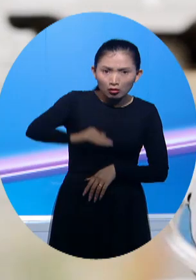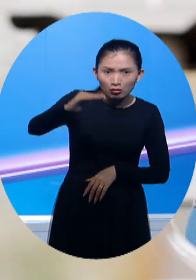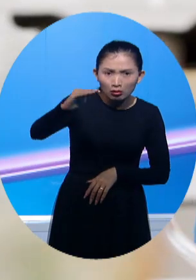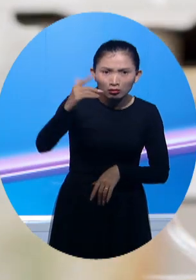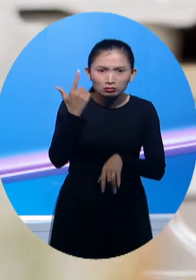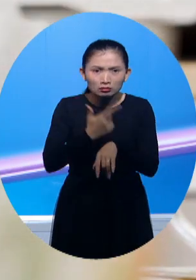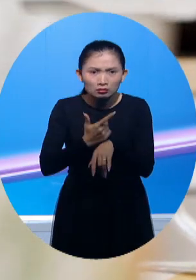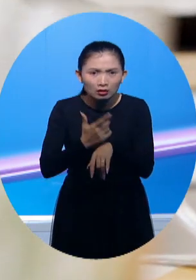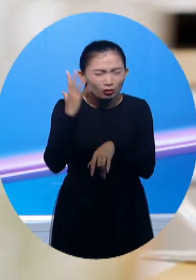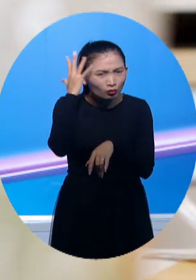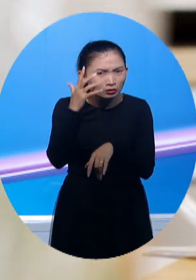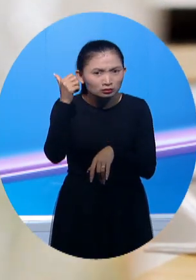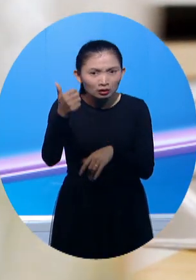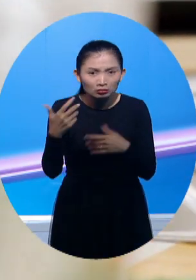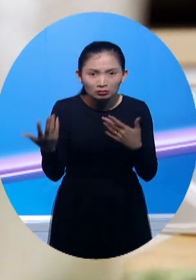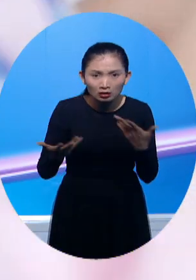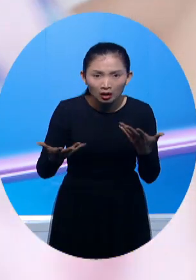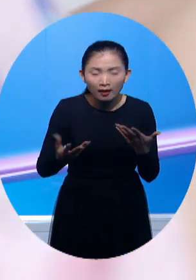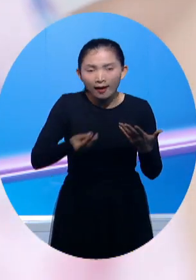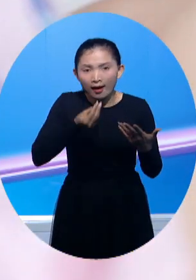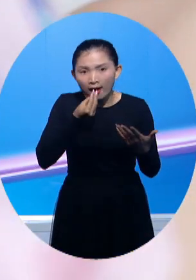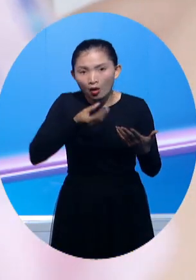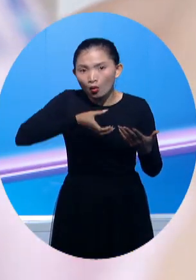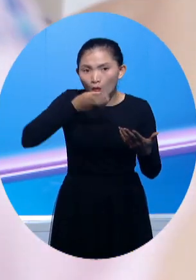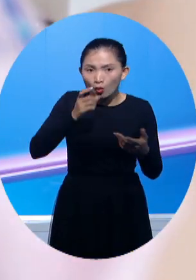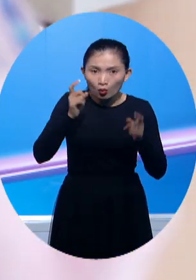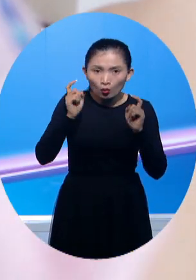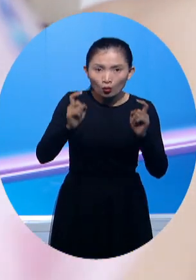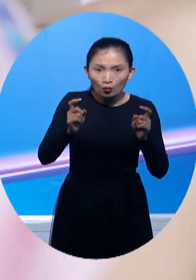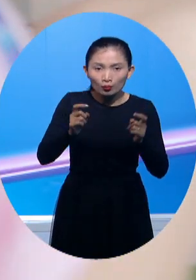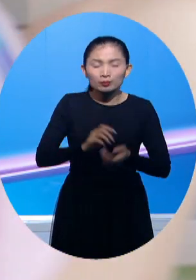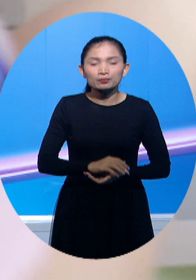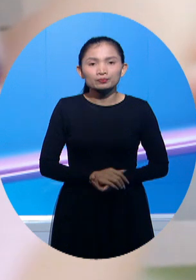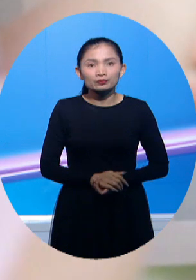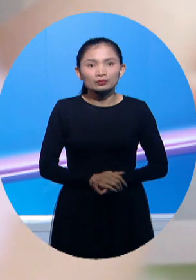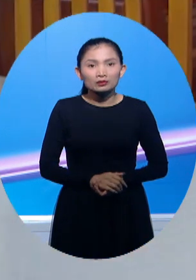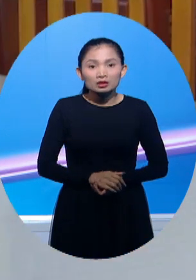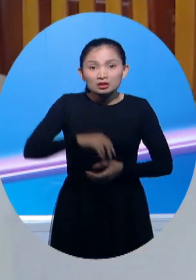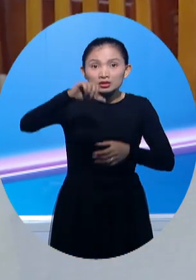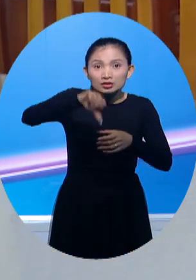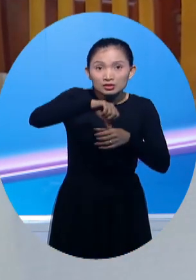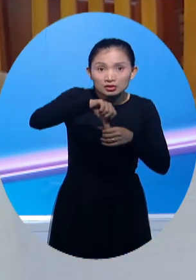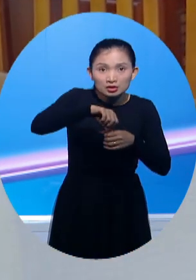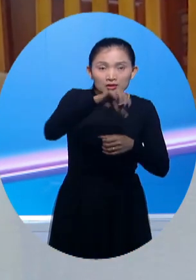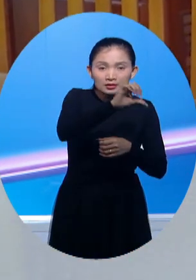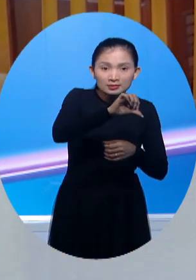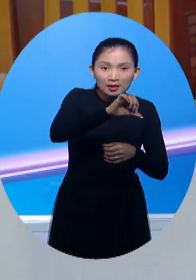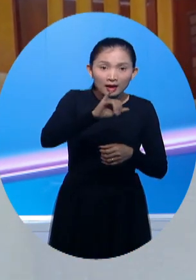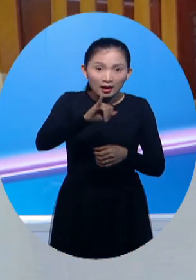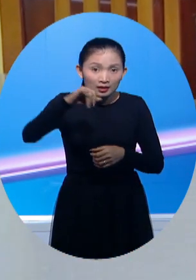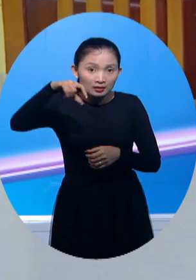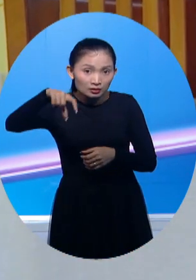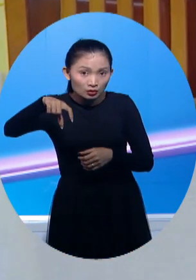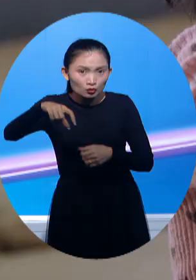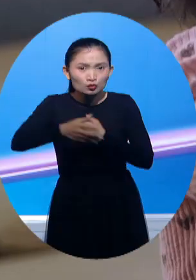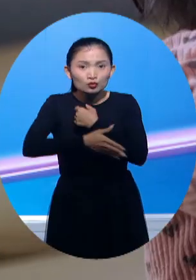chế độ dinh dưỡng khoa học phù hợp giúp bé phát triển trí não tối ưu. Smart IQ là dòng sữa dinh dưỡng chuyên biệt phát triển trí não dành cho